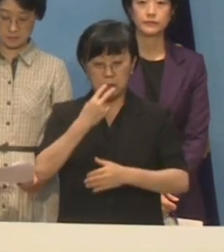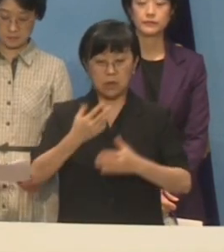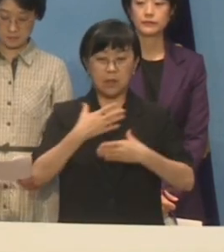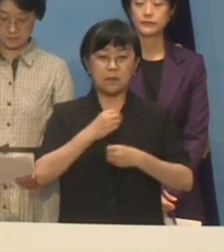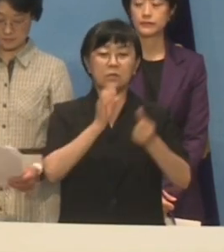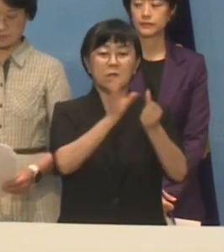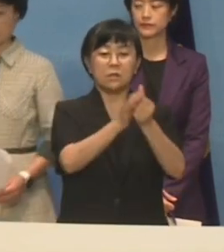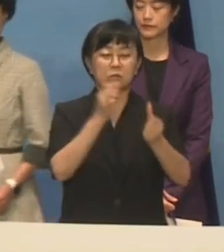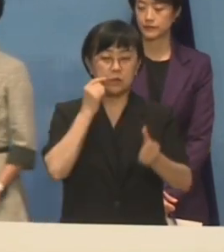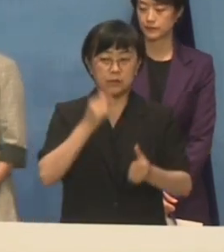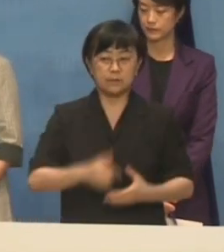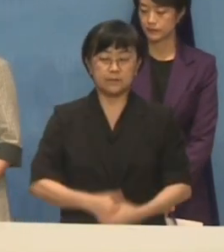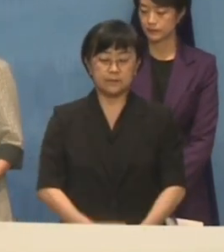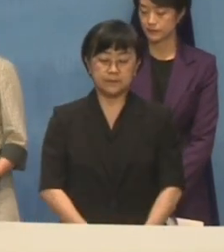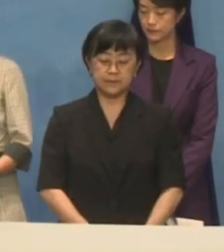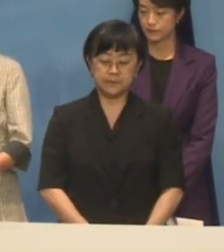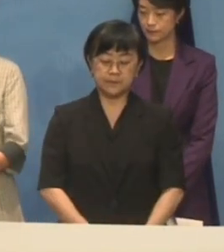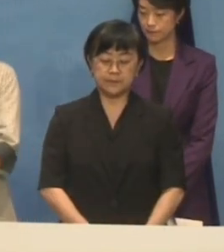없습니다.